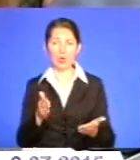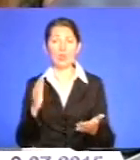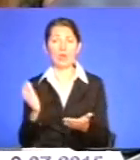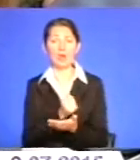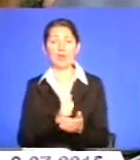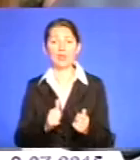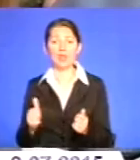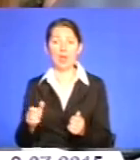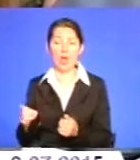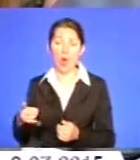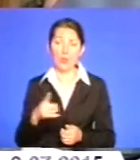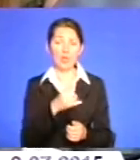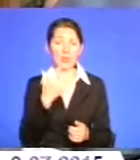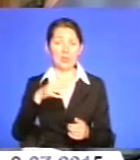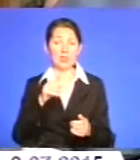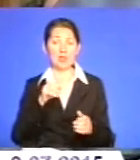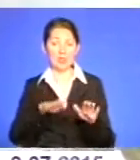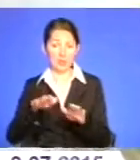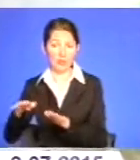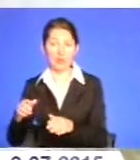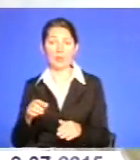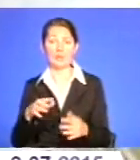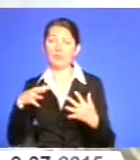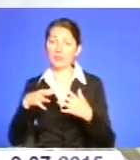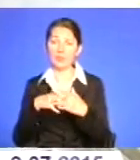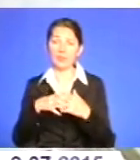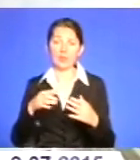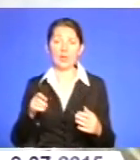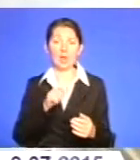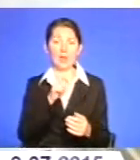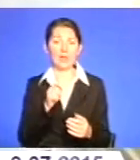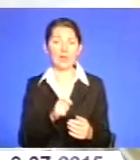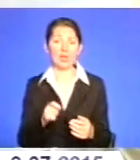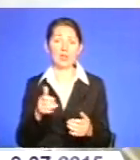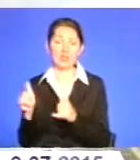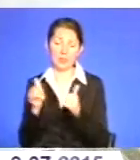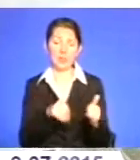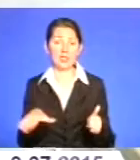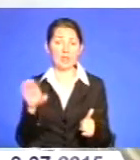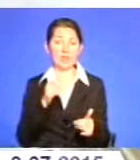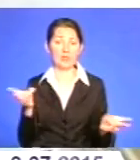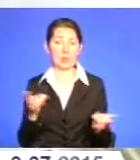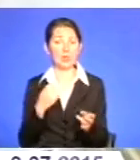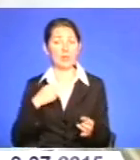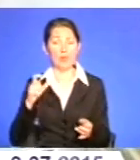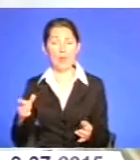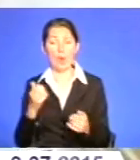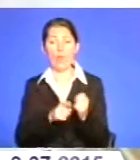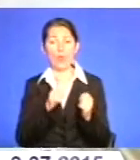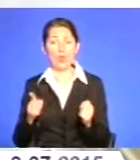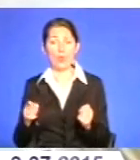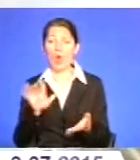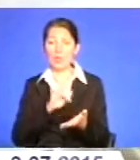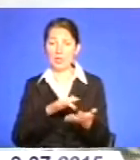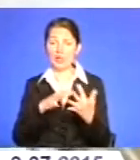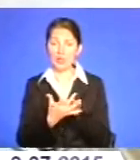50 точок на передовій, забезпечити усім необхідним військових. В кожному селі, зараз містечку, районі, місті вже появилась якась людина,